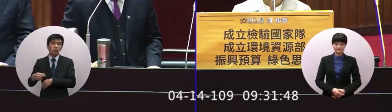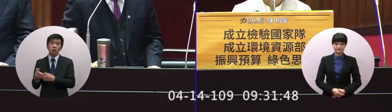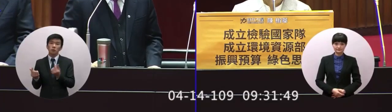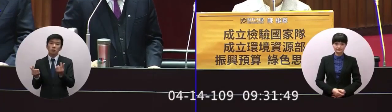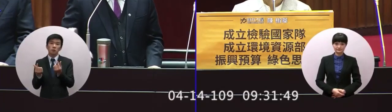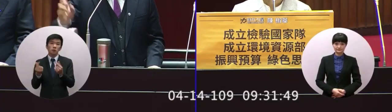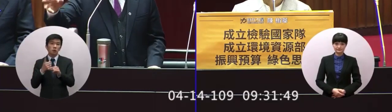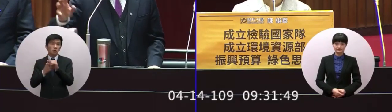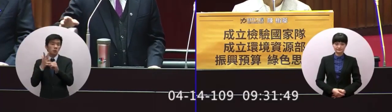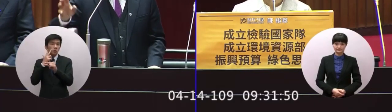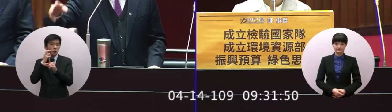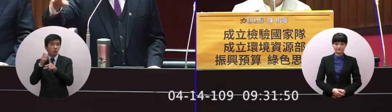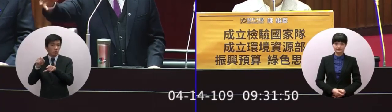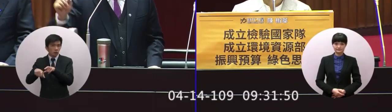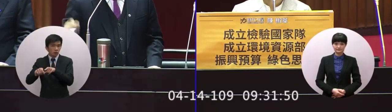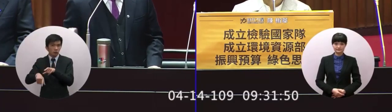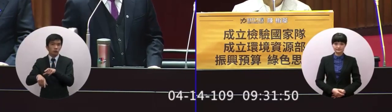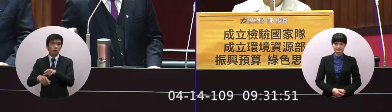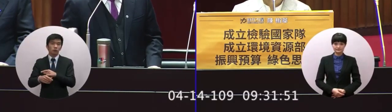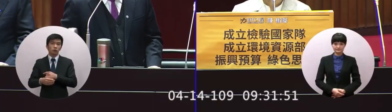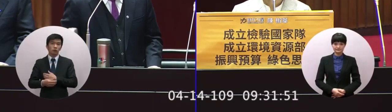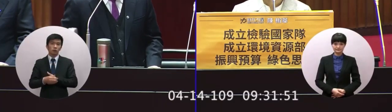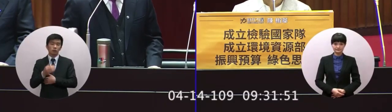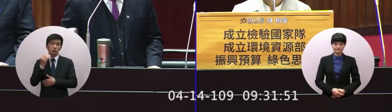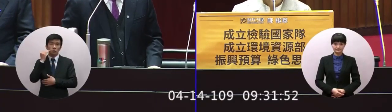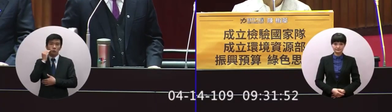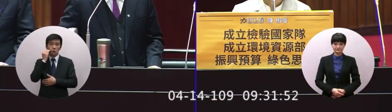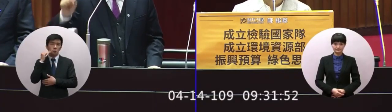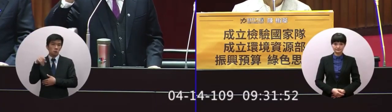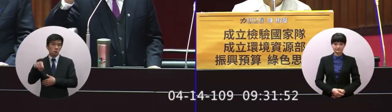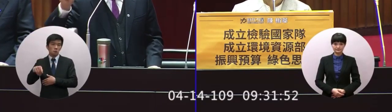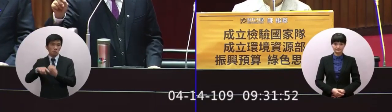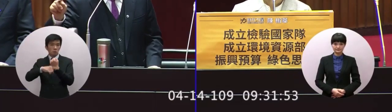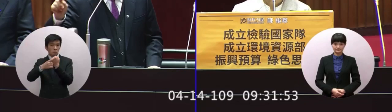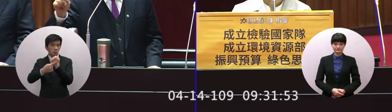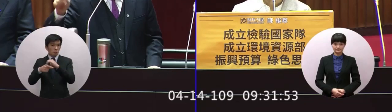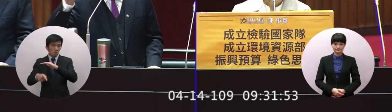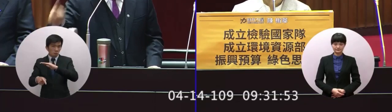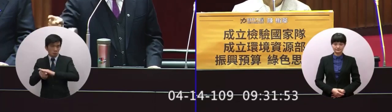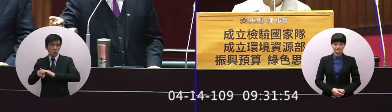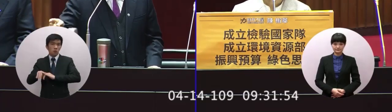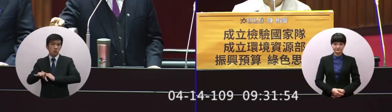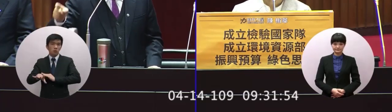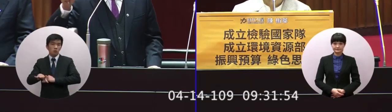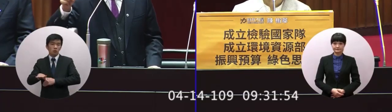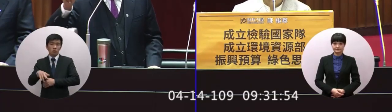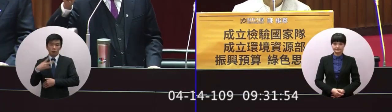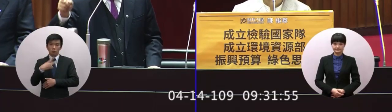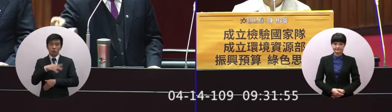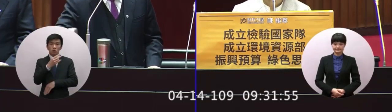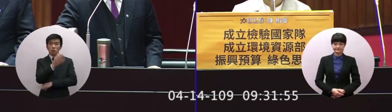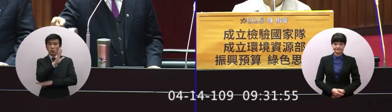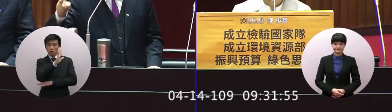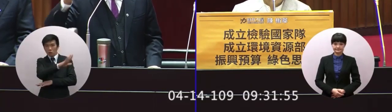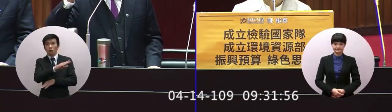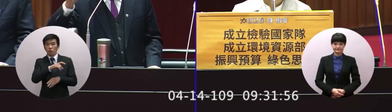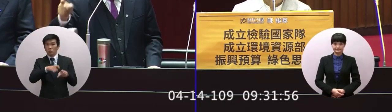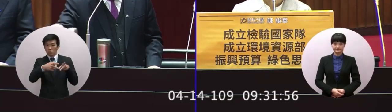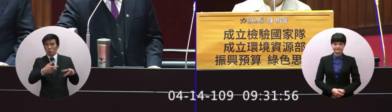中钢，他也这个如果有违法，那国营事业更是要严